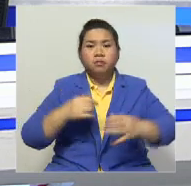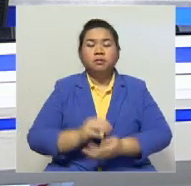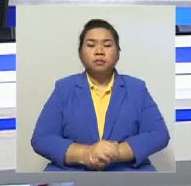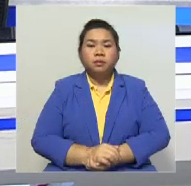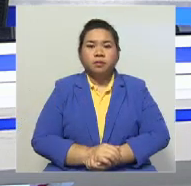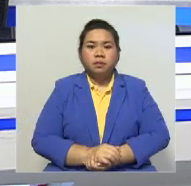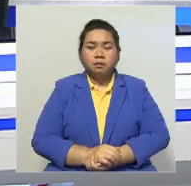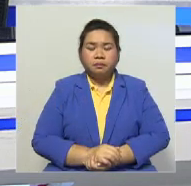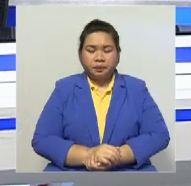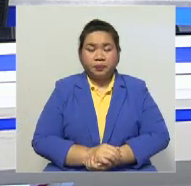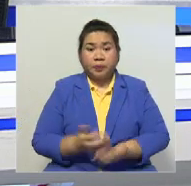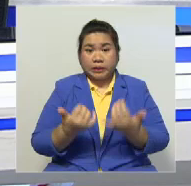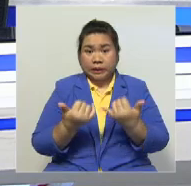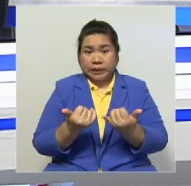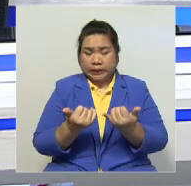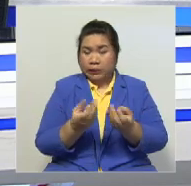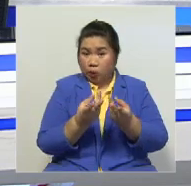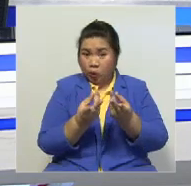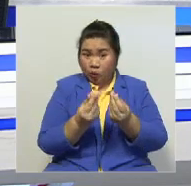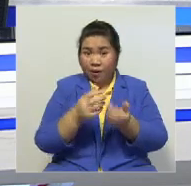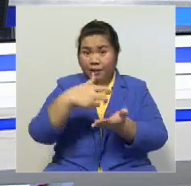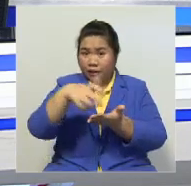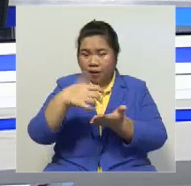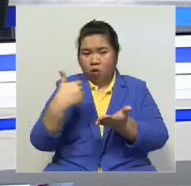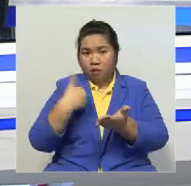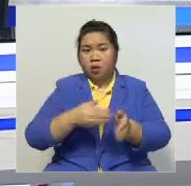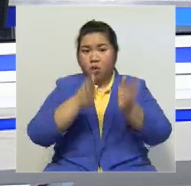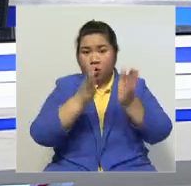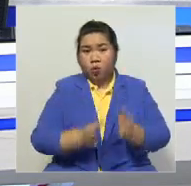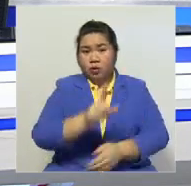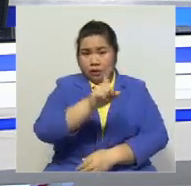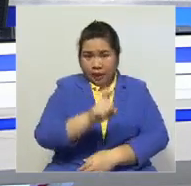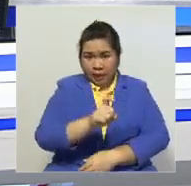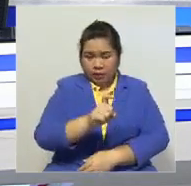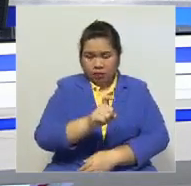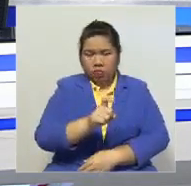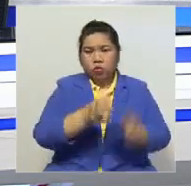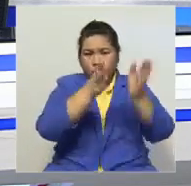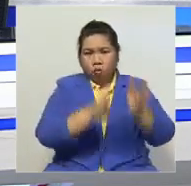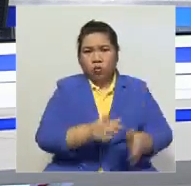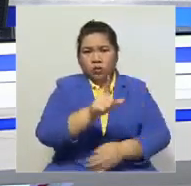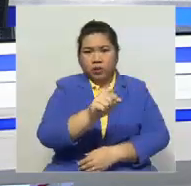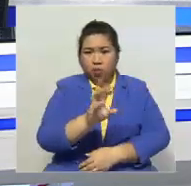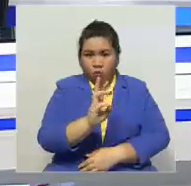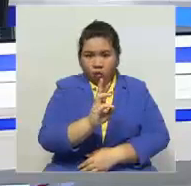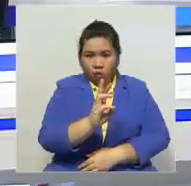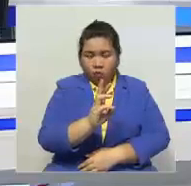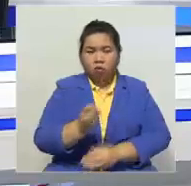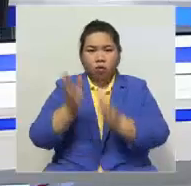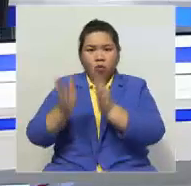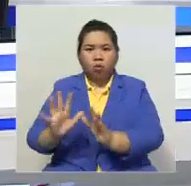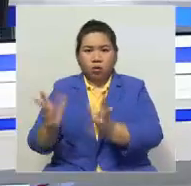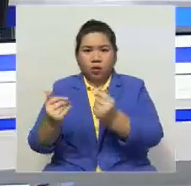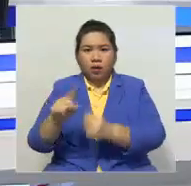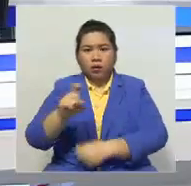ป.ลาวเนี่ยนะคะแน่นอนล่าสุดตัวเลขอย่างที่บอกไปว่ามียอดของผู้เสียชีวิตเนี่ยอยู่ที่26คนแล้วก็มีผู้สูญหาย